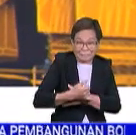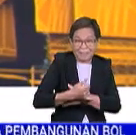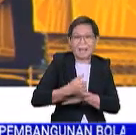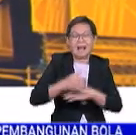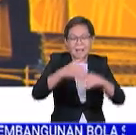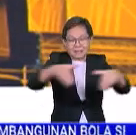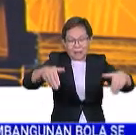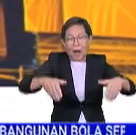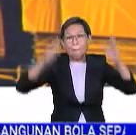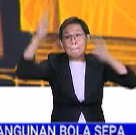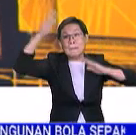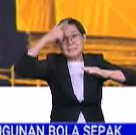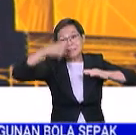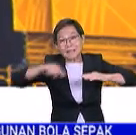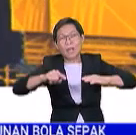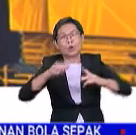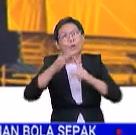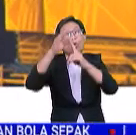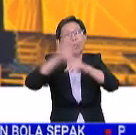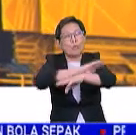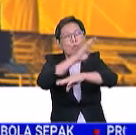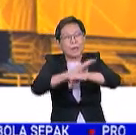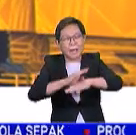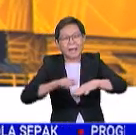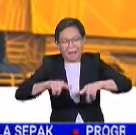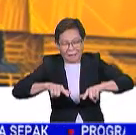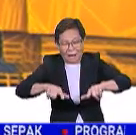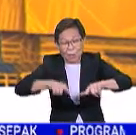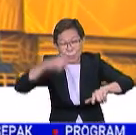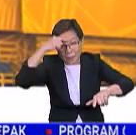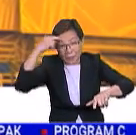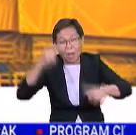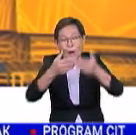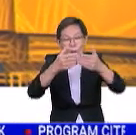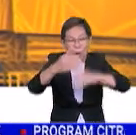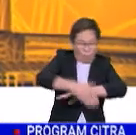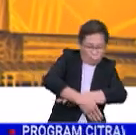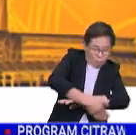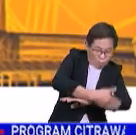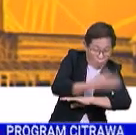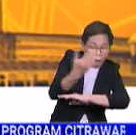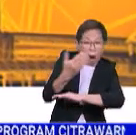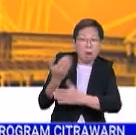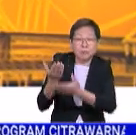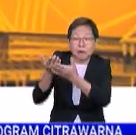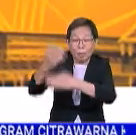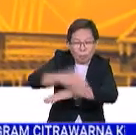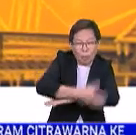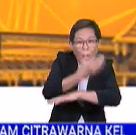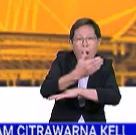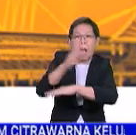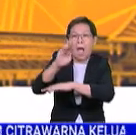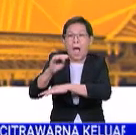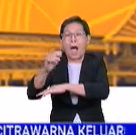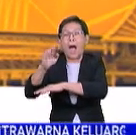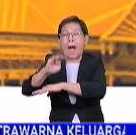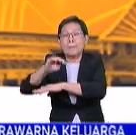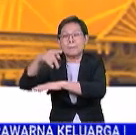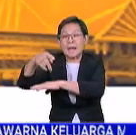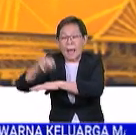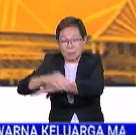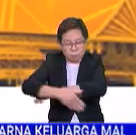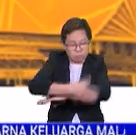khususnya di Bukit Kayu Hitam. Ini susulan cadangan pembukaan semula sempadan negara oleh Majlis Pemulihan Negara MPN